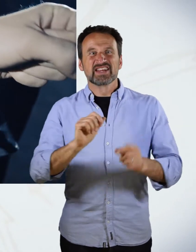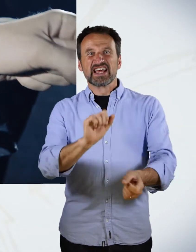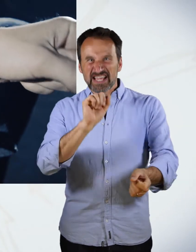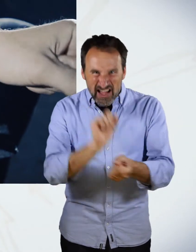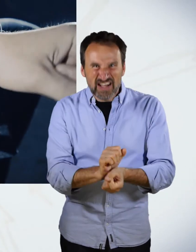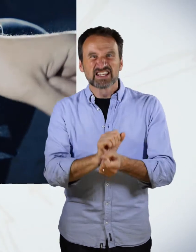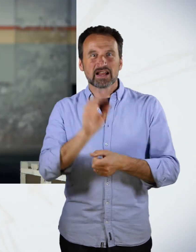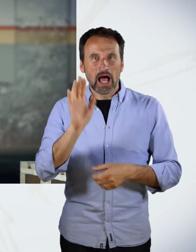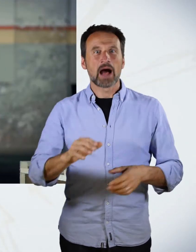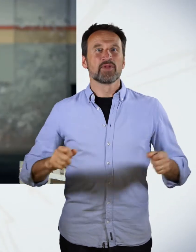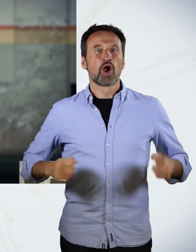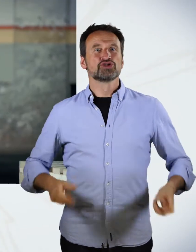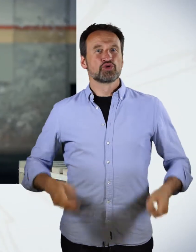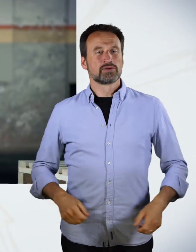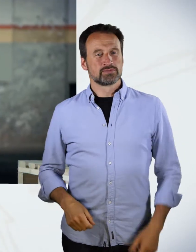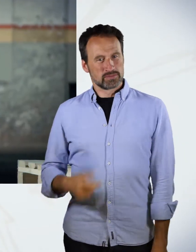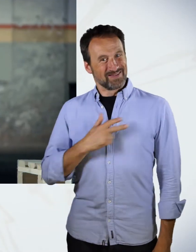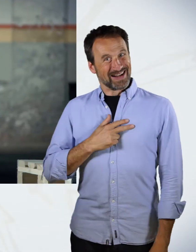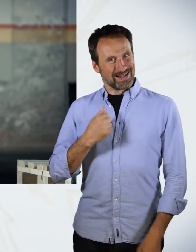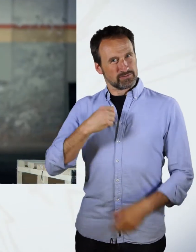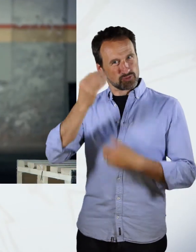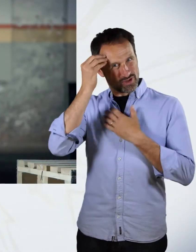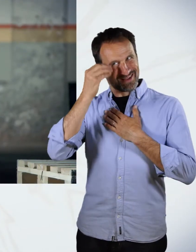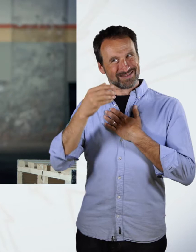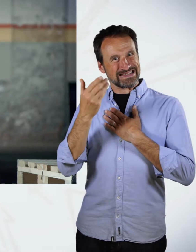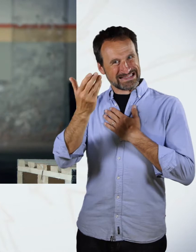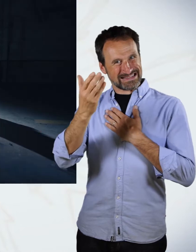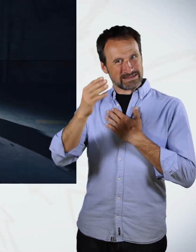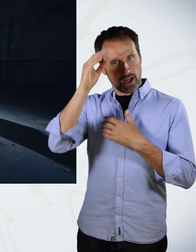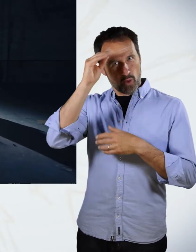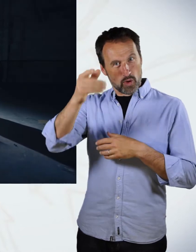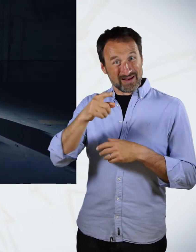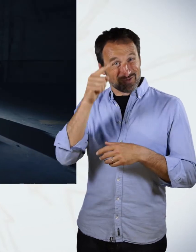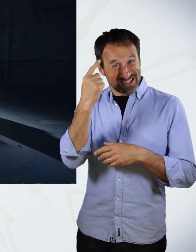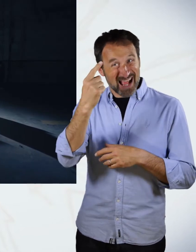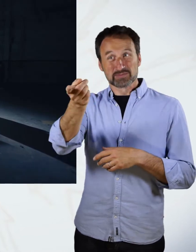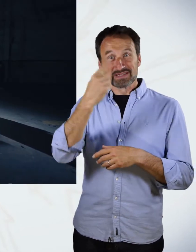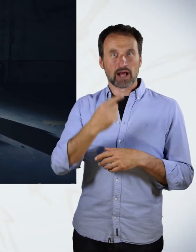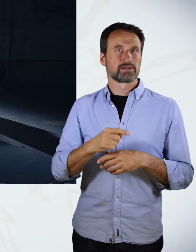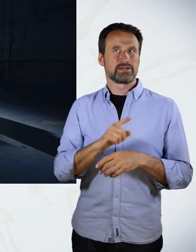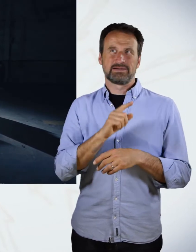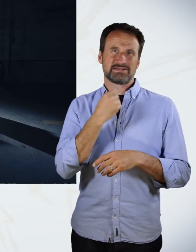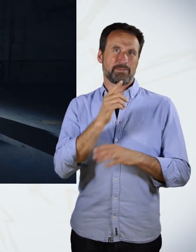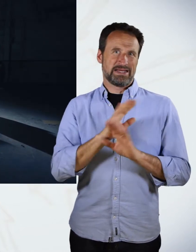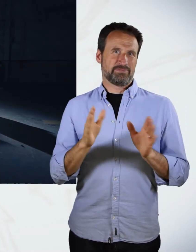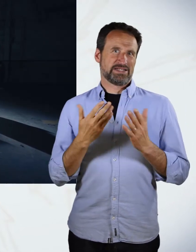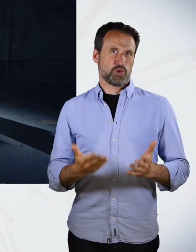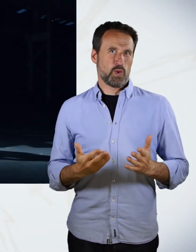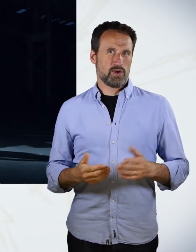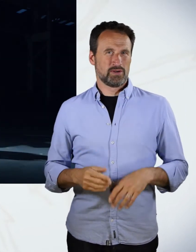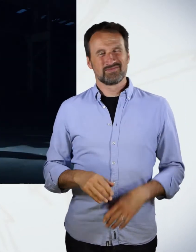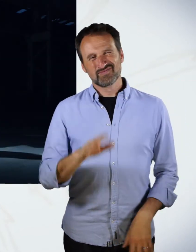Tatsächlich musste ich an ihn denken, als ihr mich an den Rollstuhl gefesselt habt, weil ich von ihm gelernt habe, dass man das nicht mehr sagt. Deine eigentliche Aufgabe findest du im goldenen